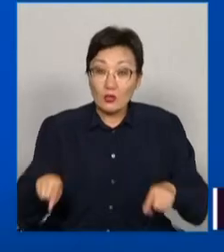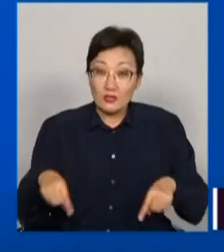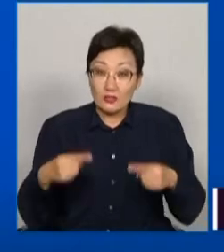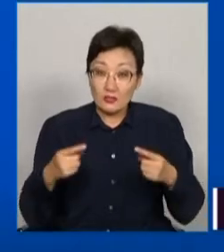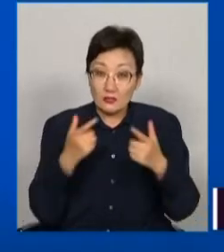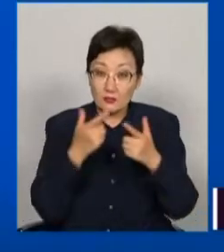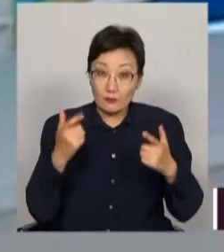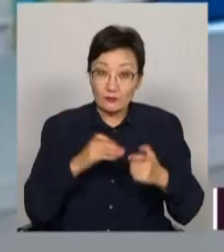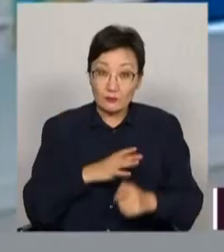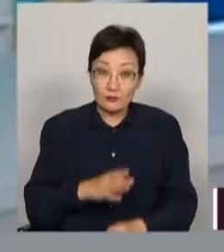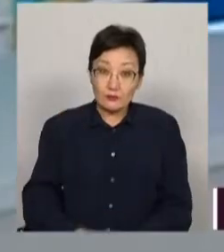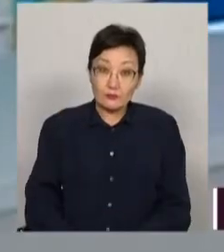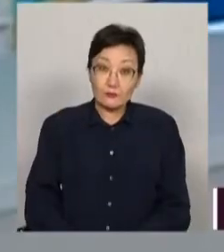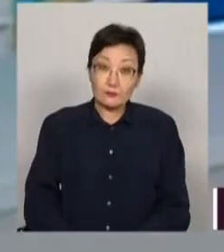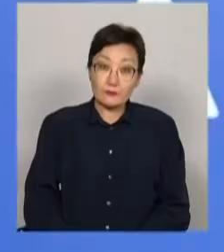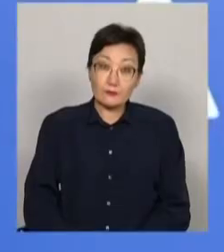болатын.